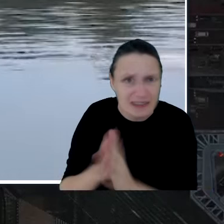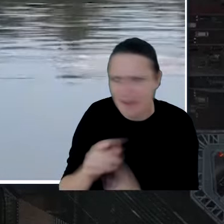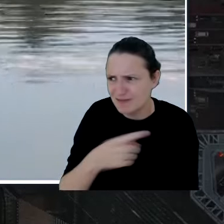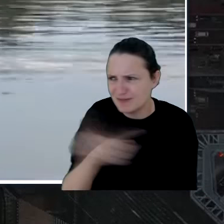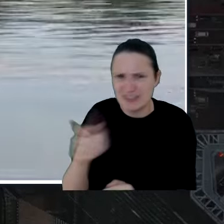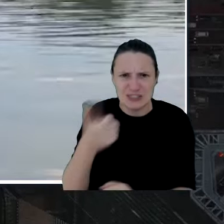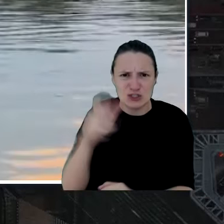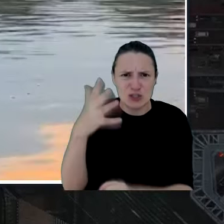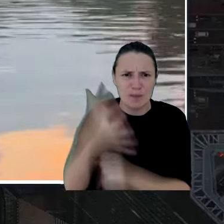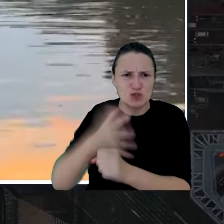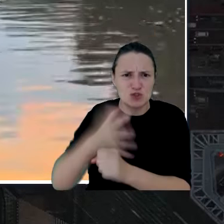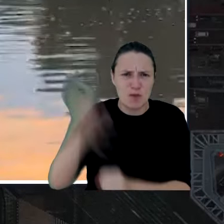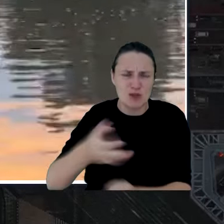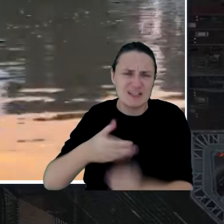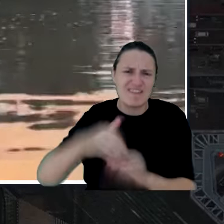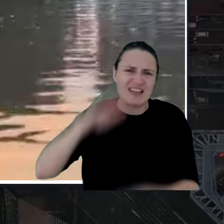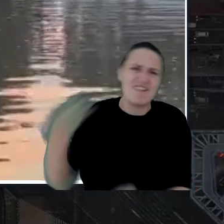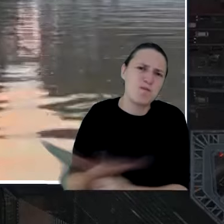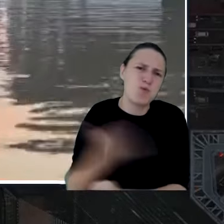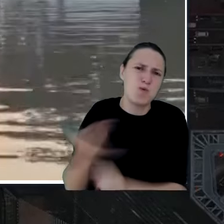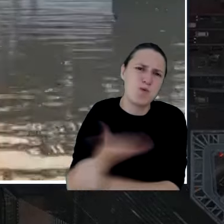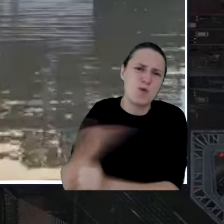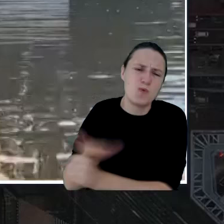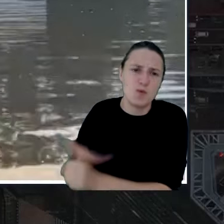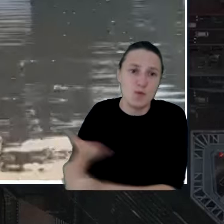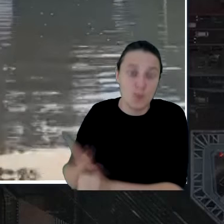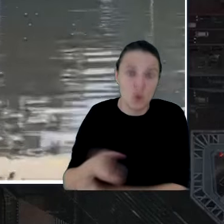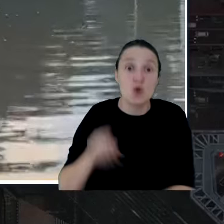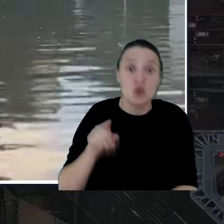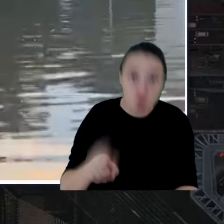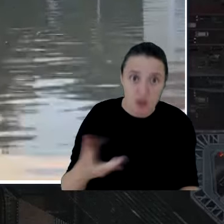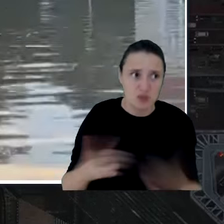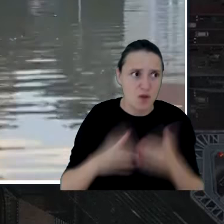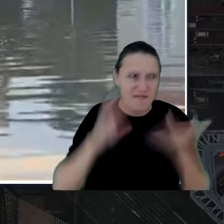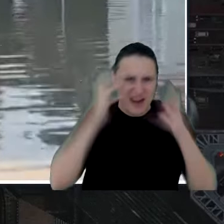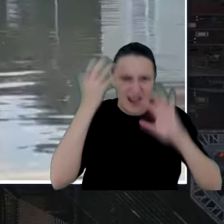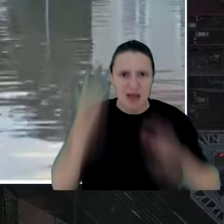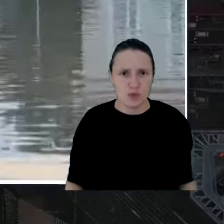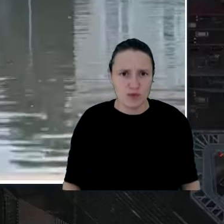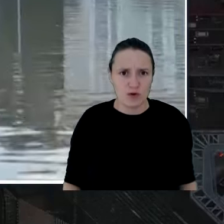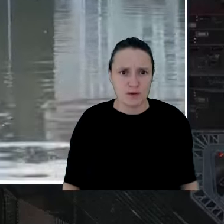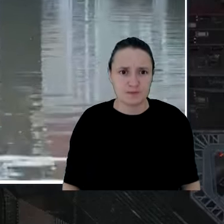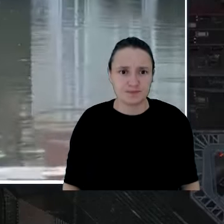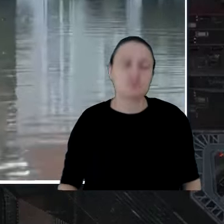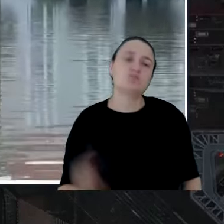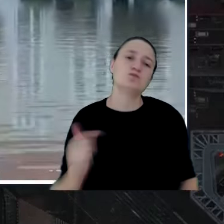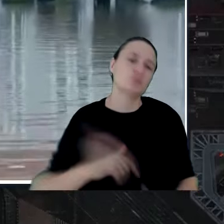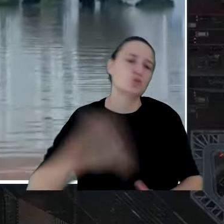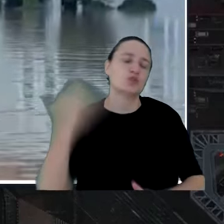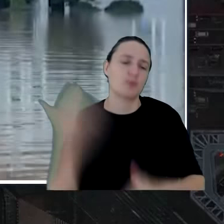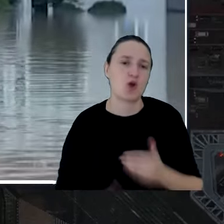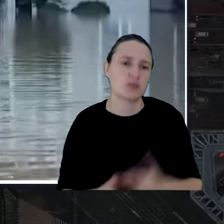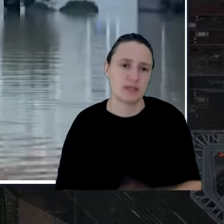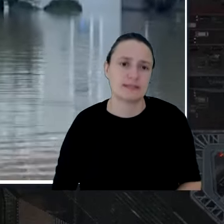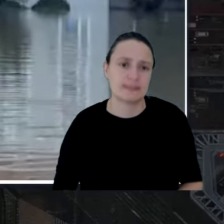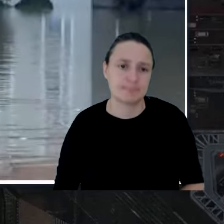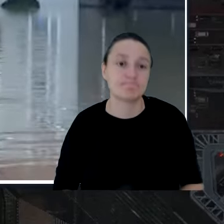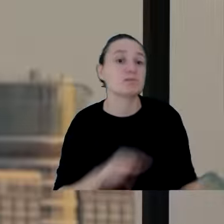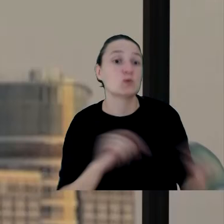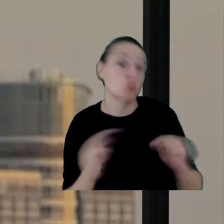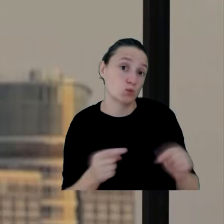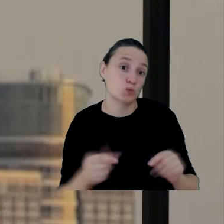PiS polskich lasów. Pytam się, czy to jest dom wariatów? Szanowni państwo, muszę kończyć. Mam nadzieję, że w tym gronie się jeszcze spotkamy